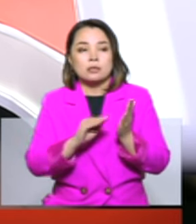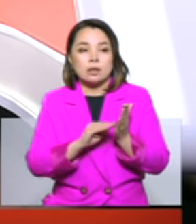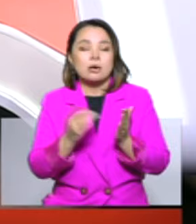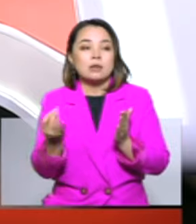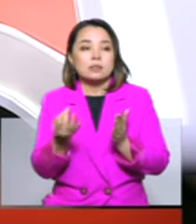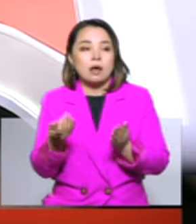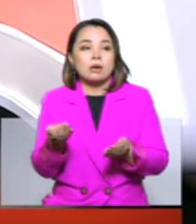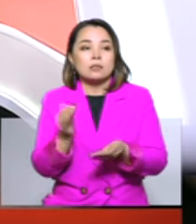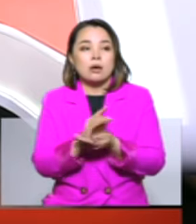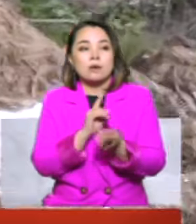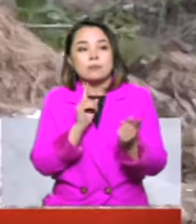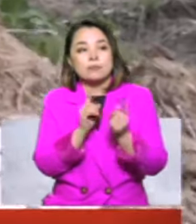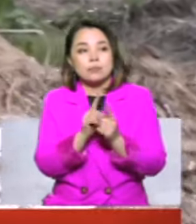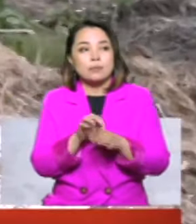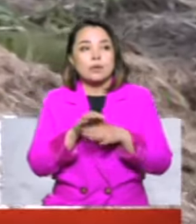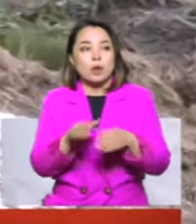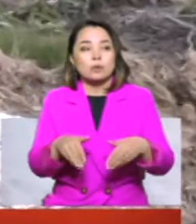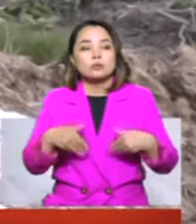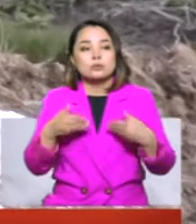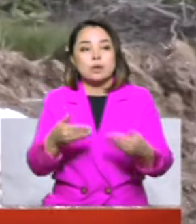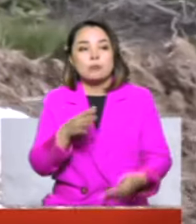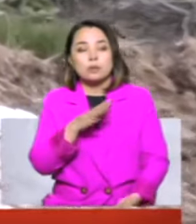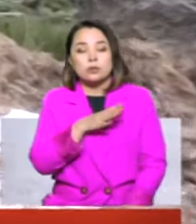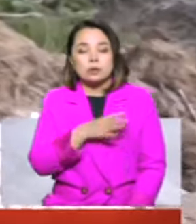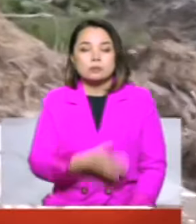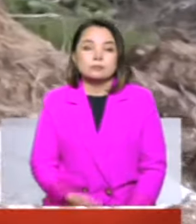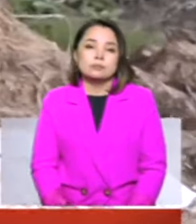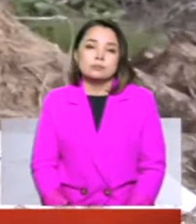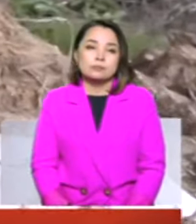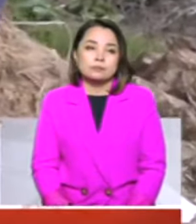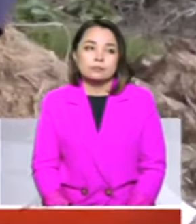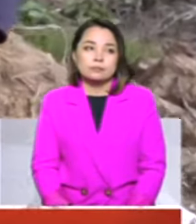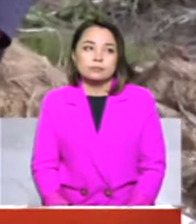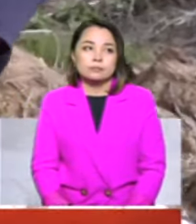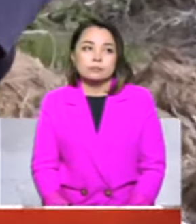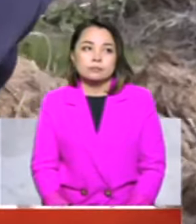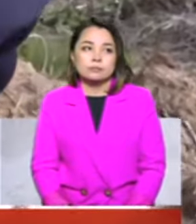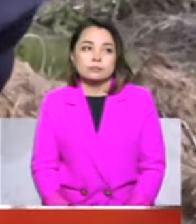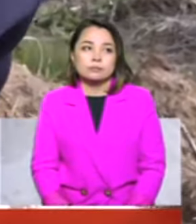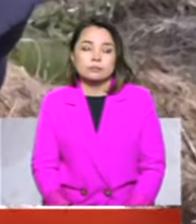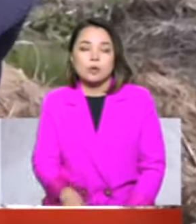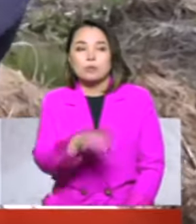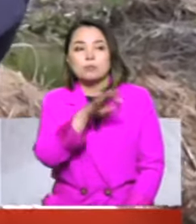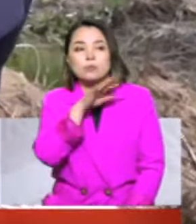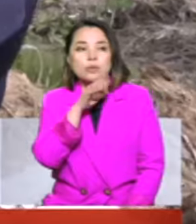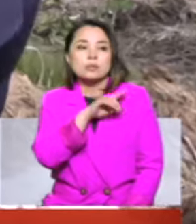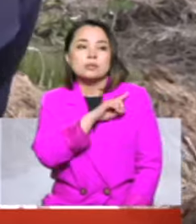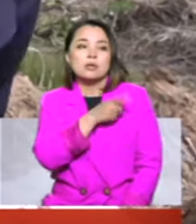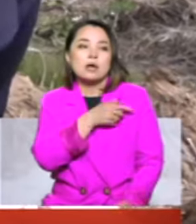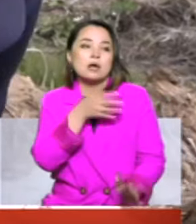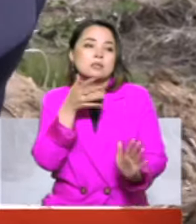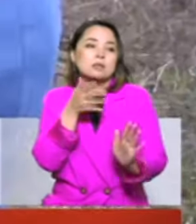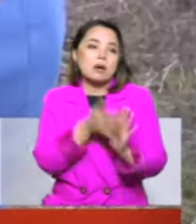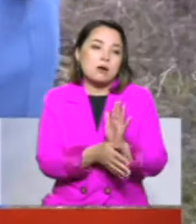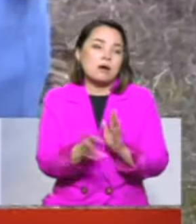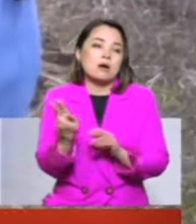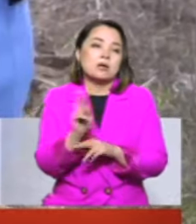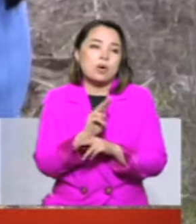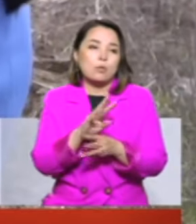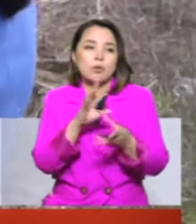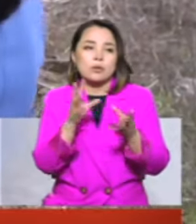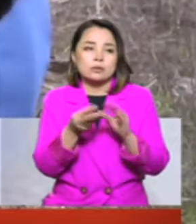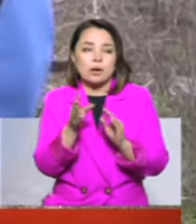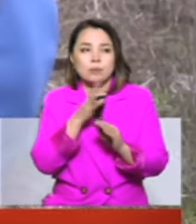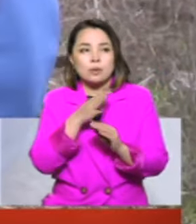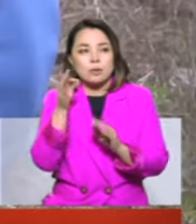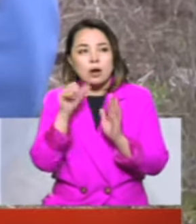қайтты. Столько сил было тоже в него вложено. Ремонт, все, а теперь что от него что осталось? Татьяна